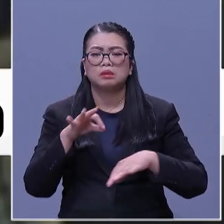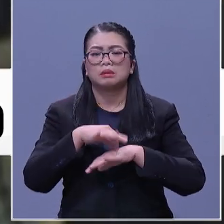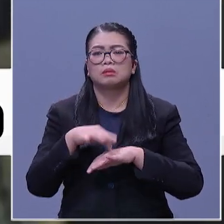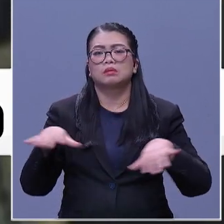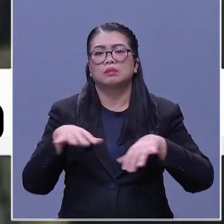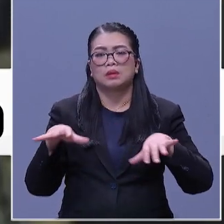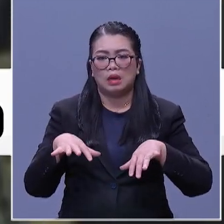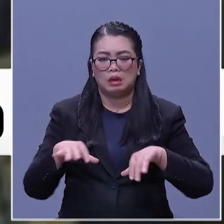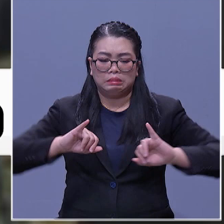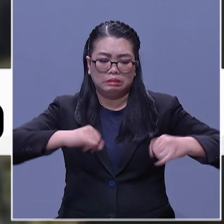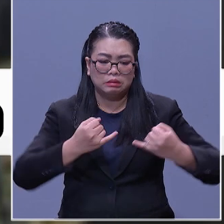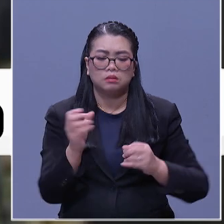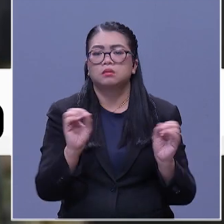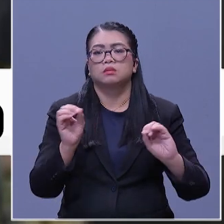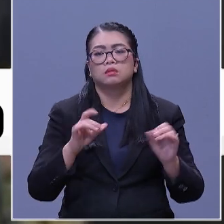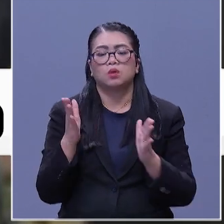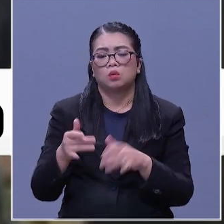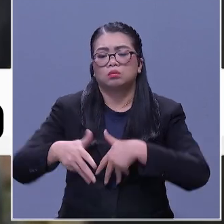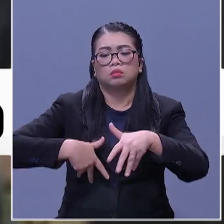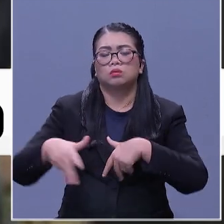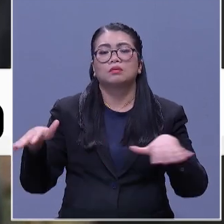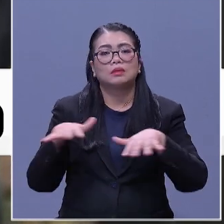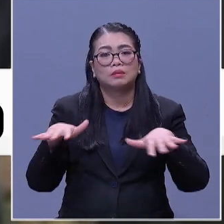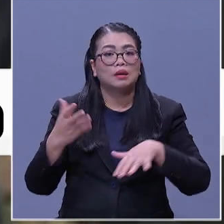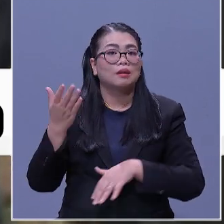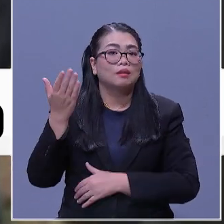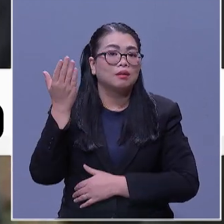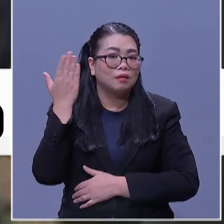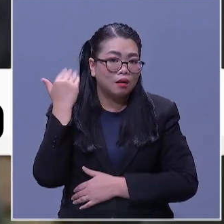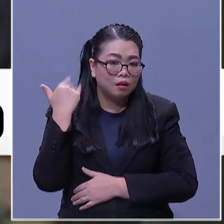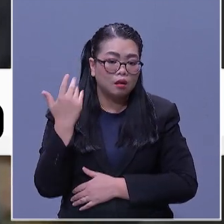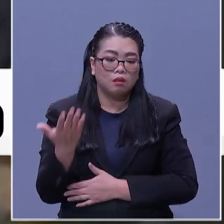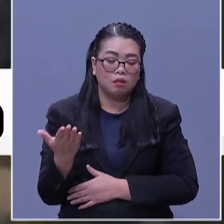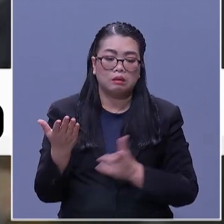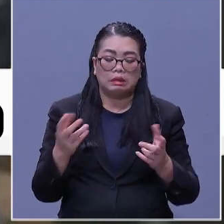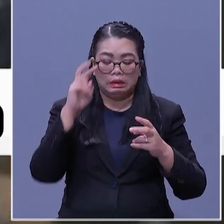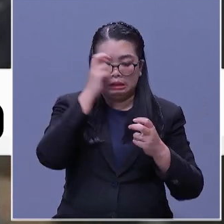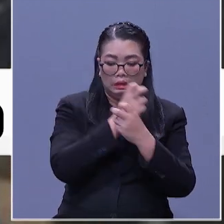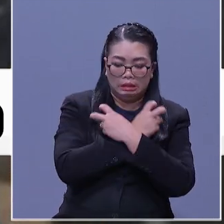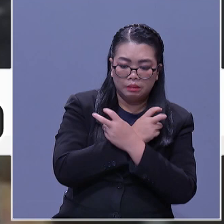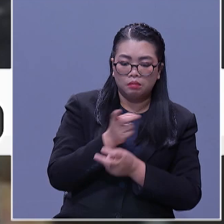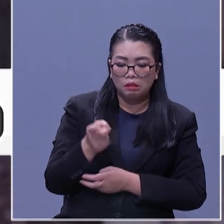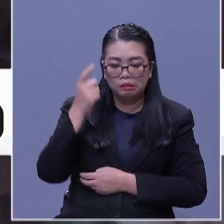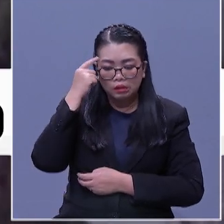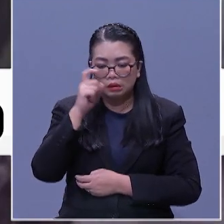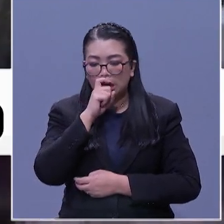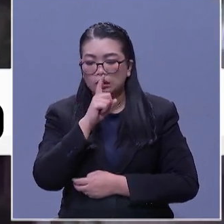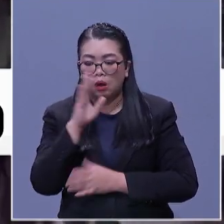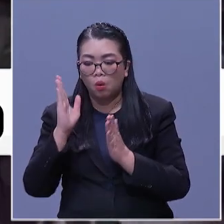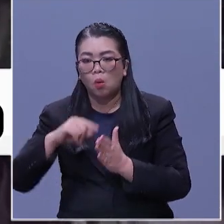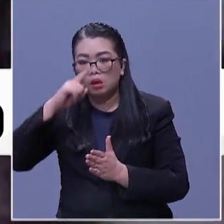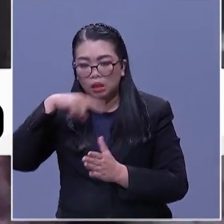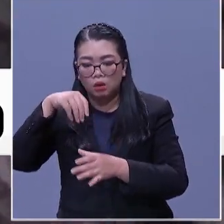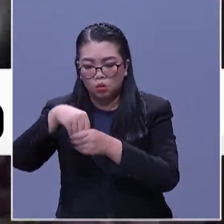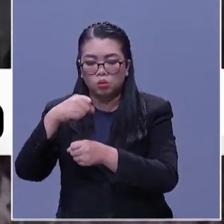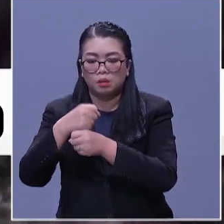ส่วนหนึ่งของความขัดแย้งสงครามในครั้งนี้เพราะที่ผ่านมาทั้งกาตาร์และอียิปต์เองมีความเข้าใจผิดว่าคนไทยที่